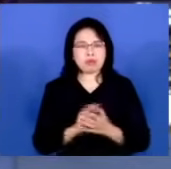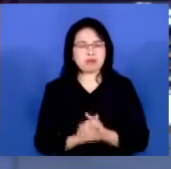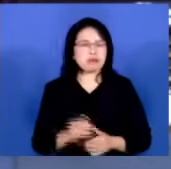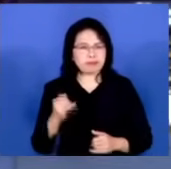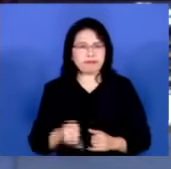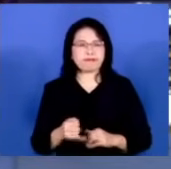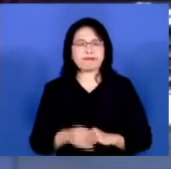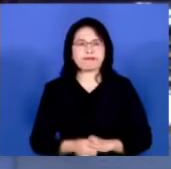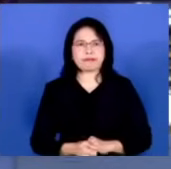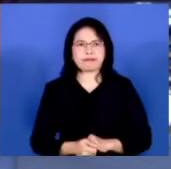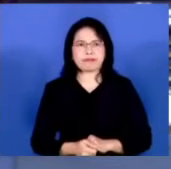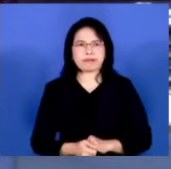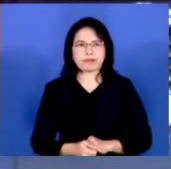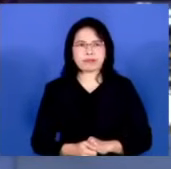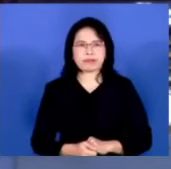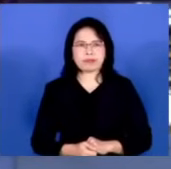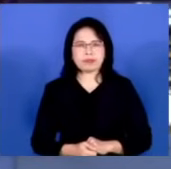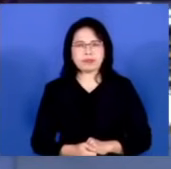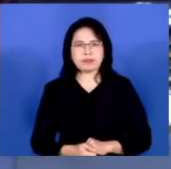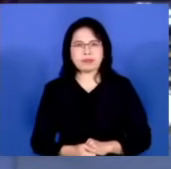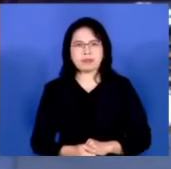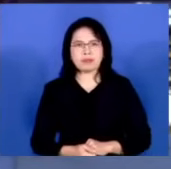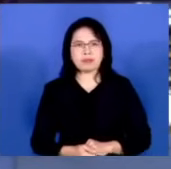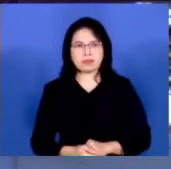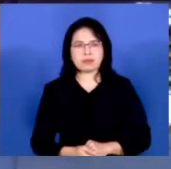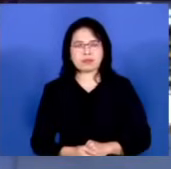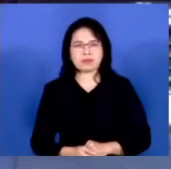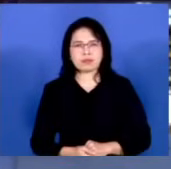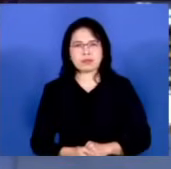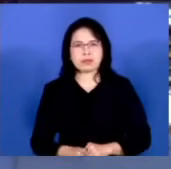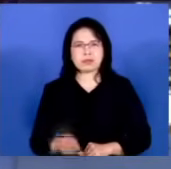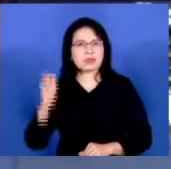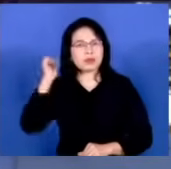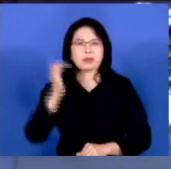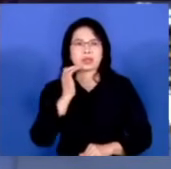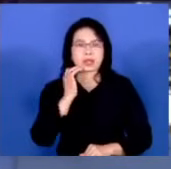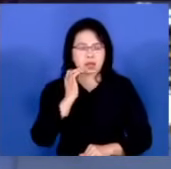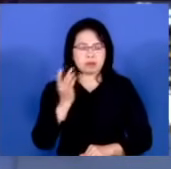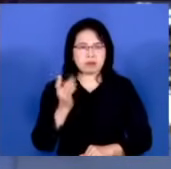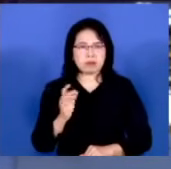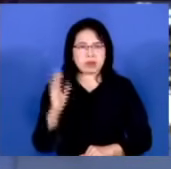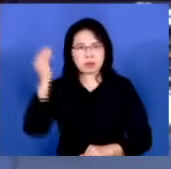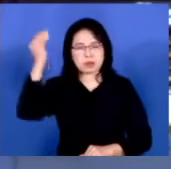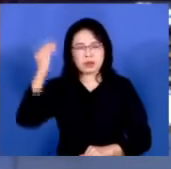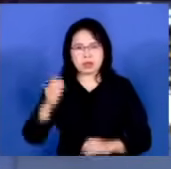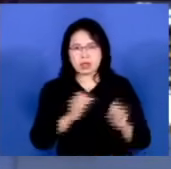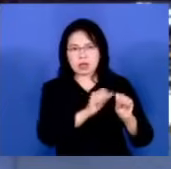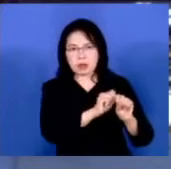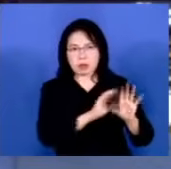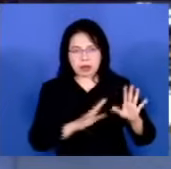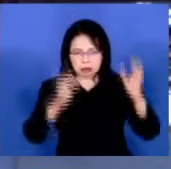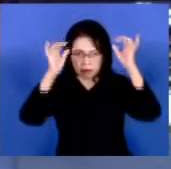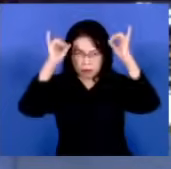Gibran dahil Ansar simanjutak menilai bahwa Megawati sebagai pimpinan partai yang berkuasa ini mempunyai